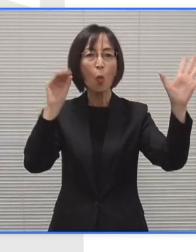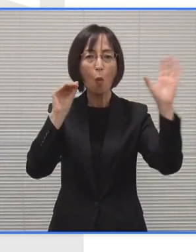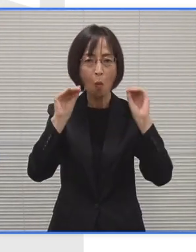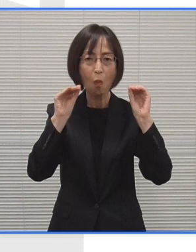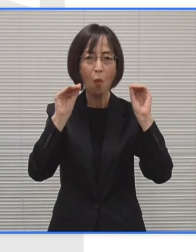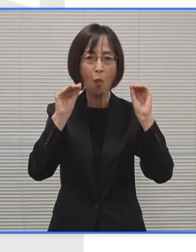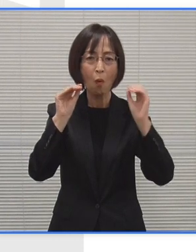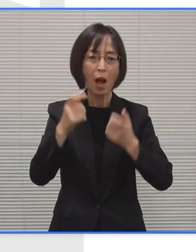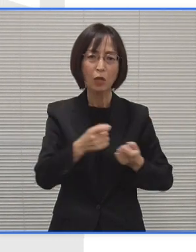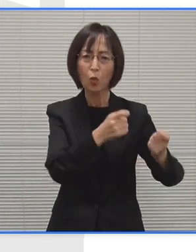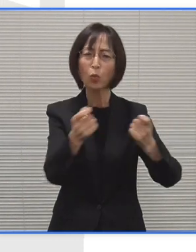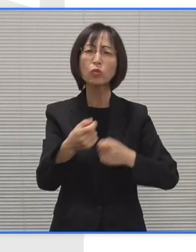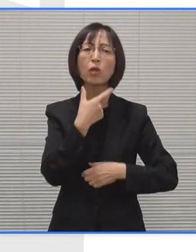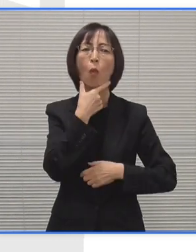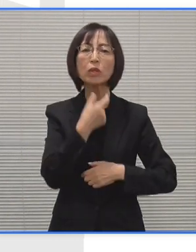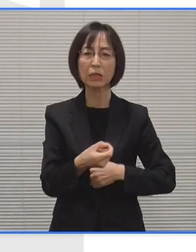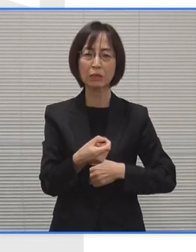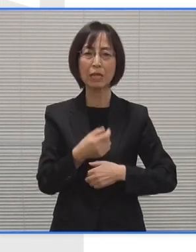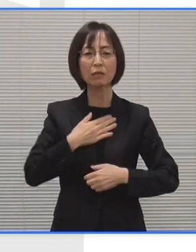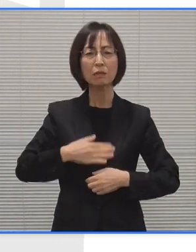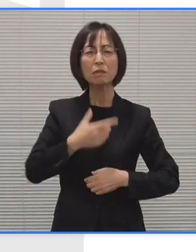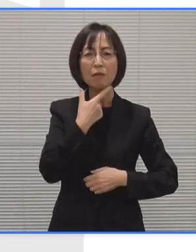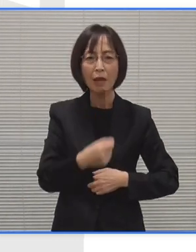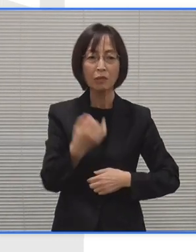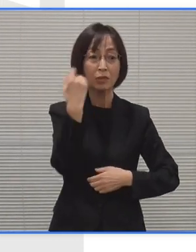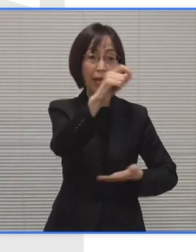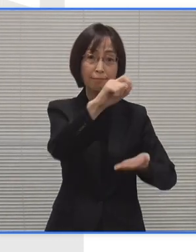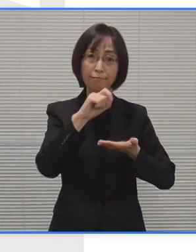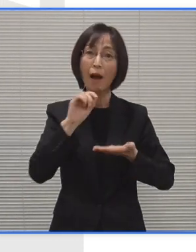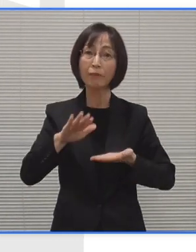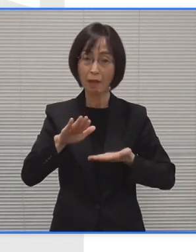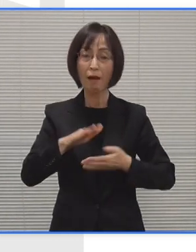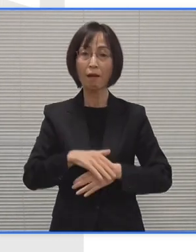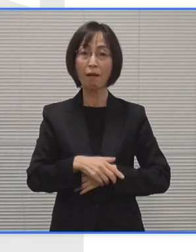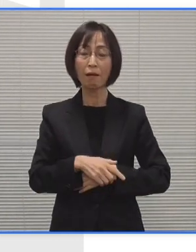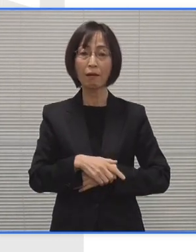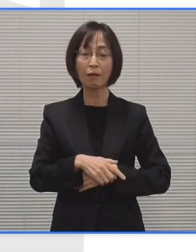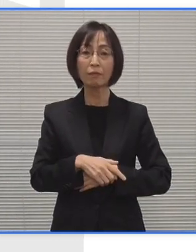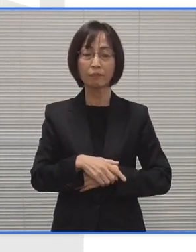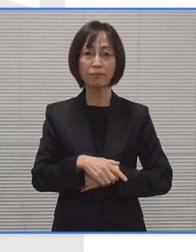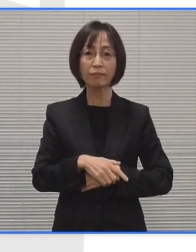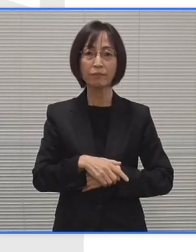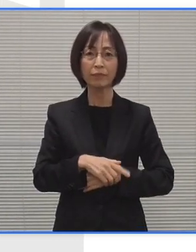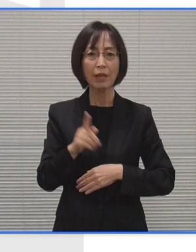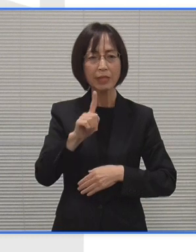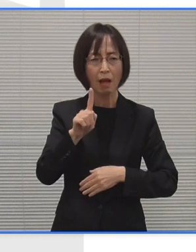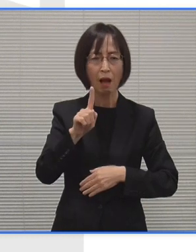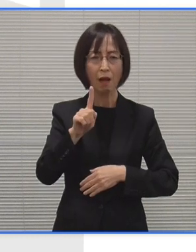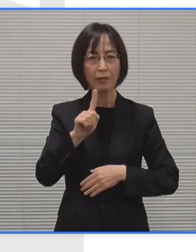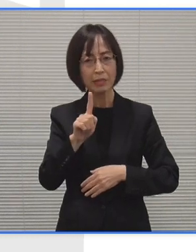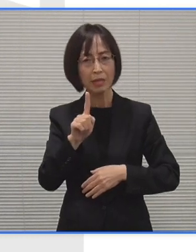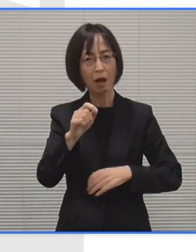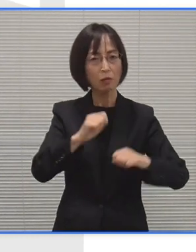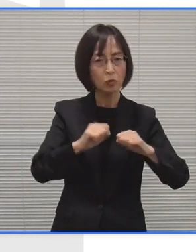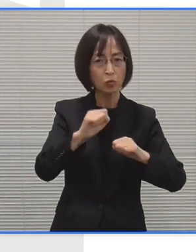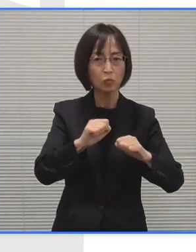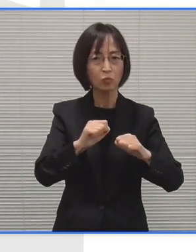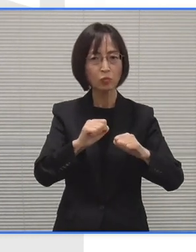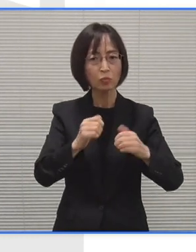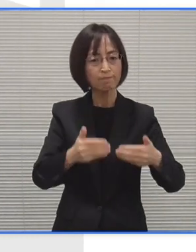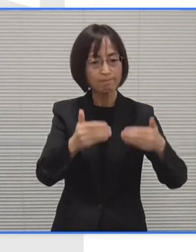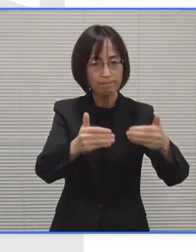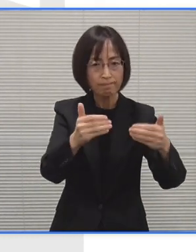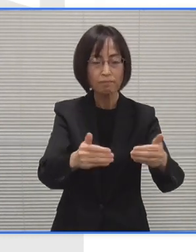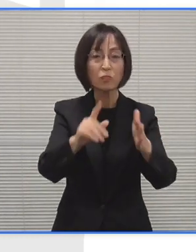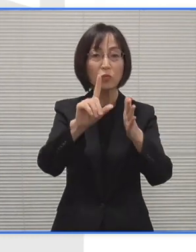については共有してほしいというようなお声がございましたので、何か動くような時にはご連